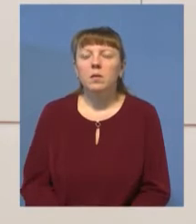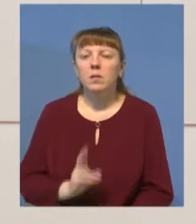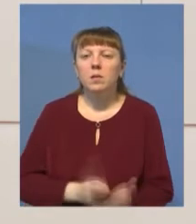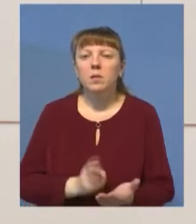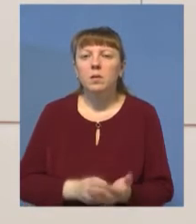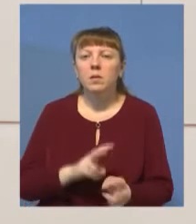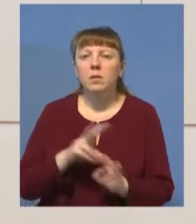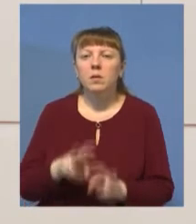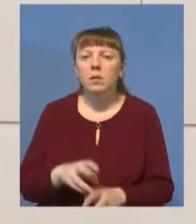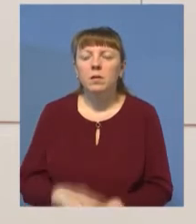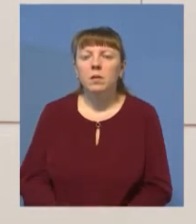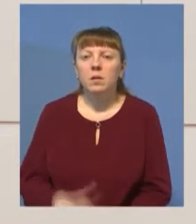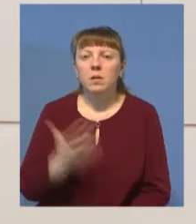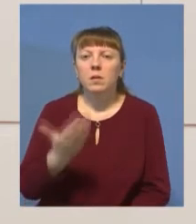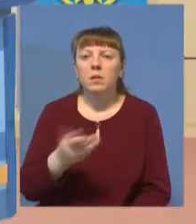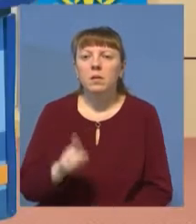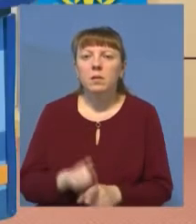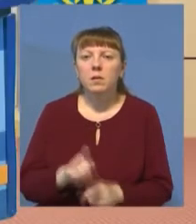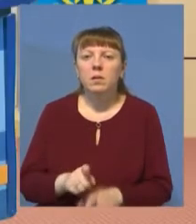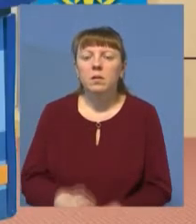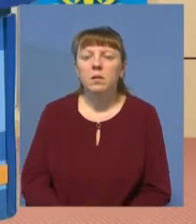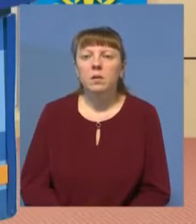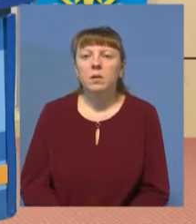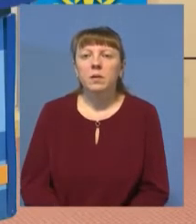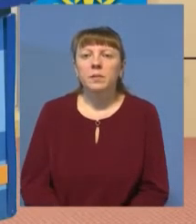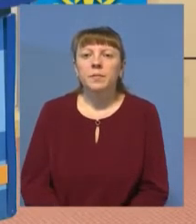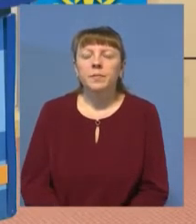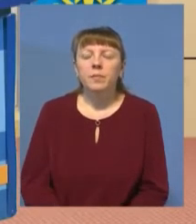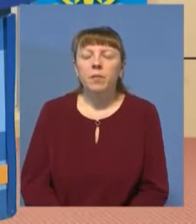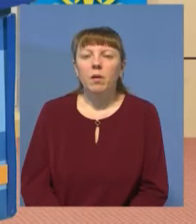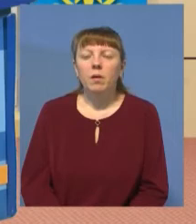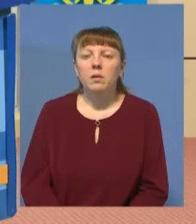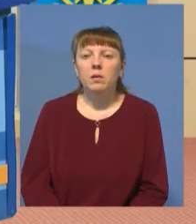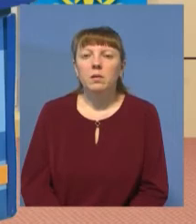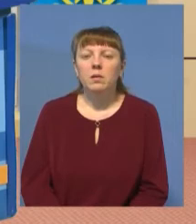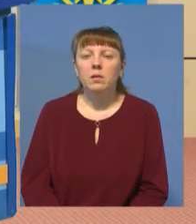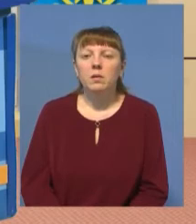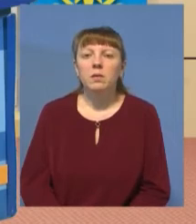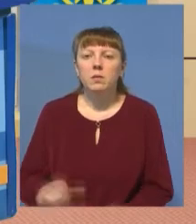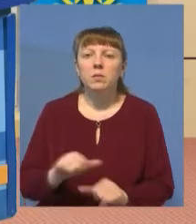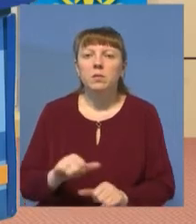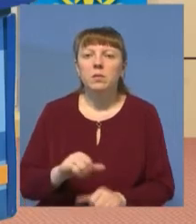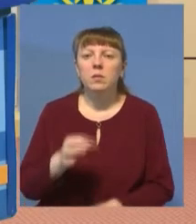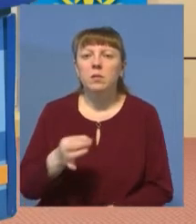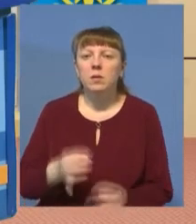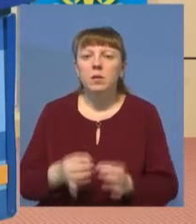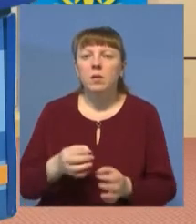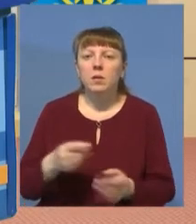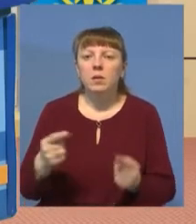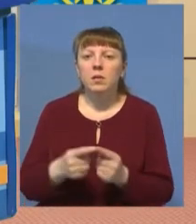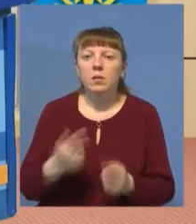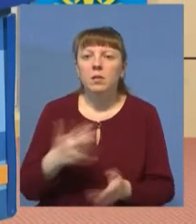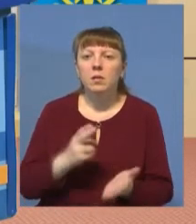при рассмотрении. Вот уже принимаете тоже данной категории, да, конечно. Как куда суд денется? Действительно оно подтверждается, действительно все